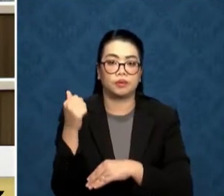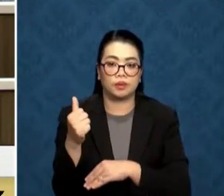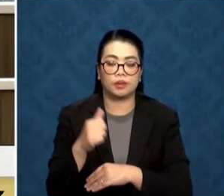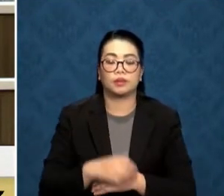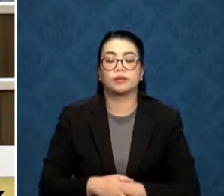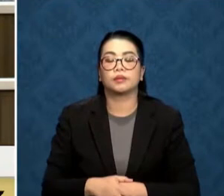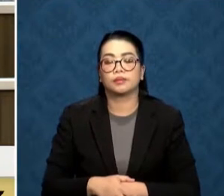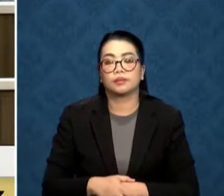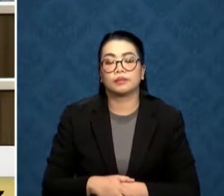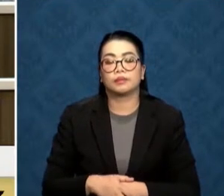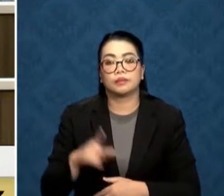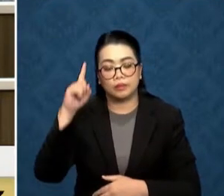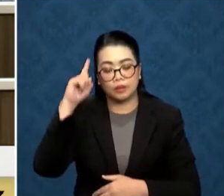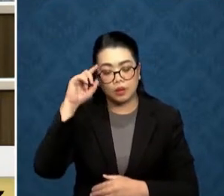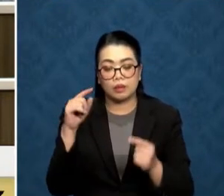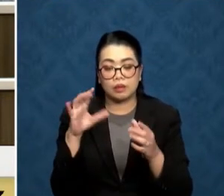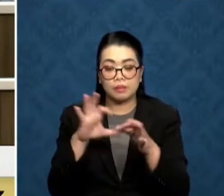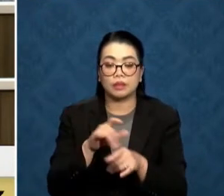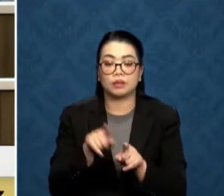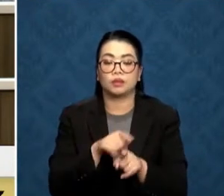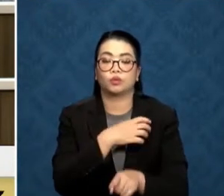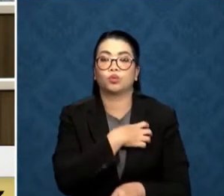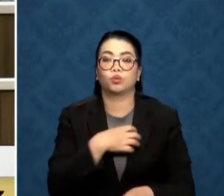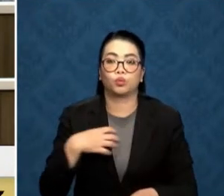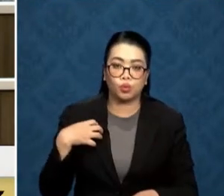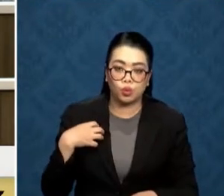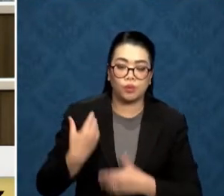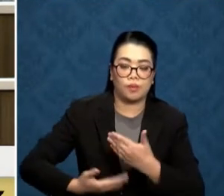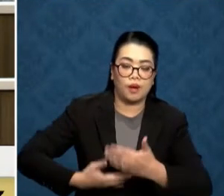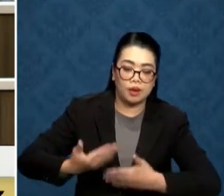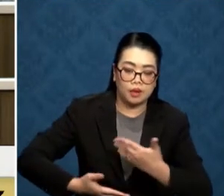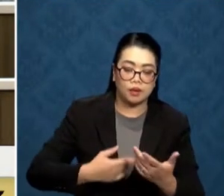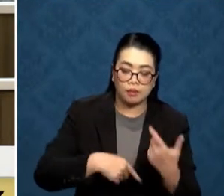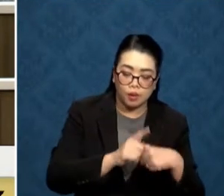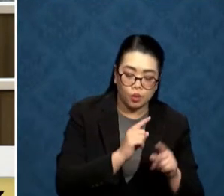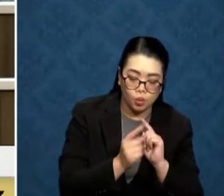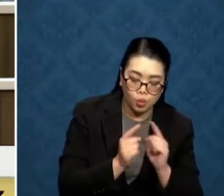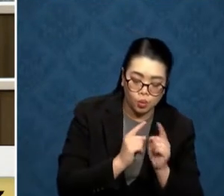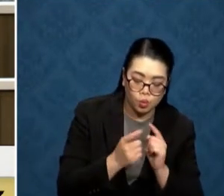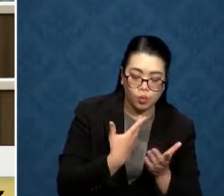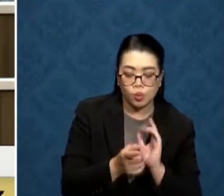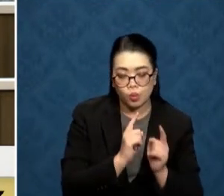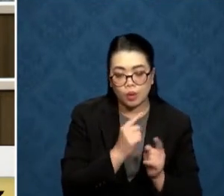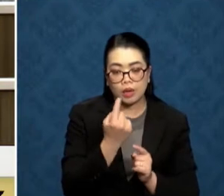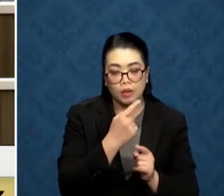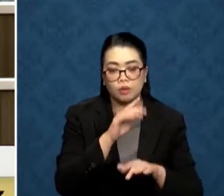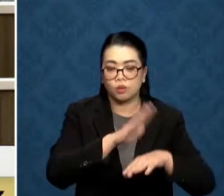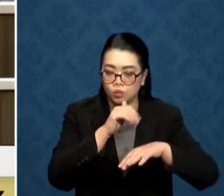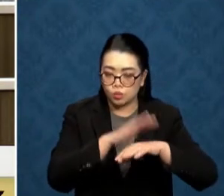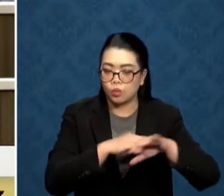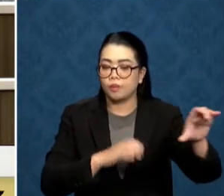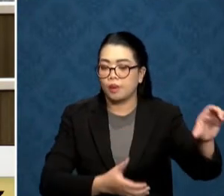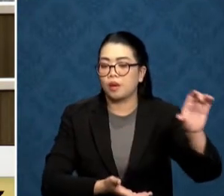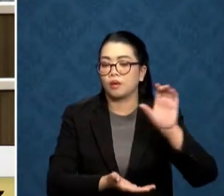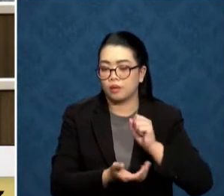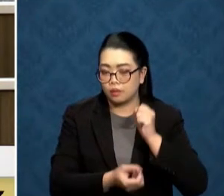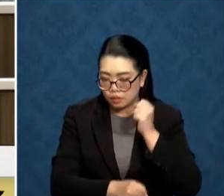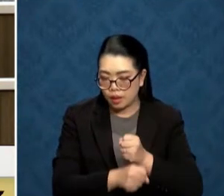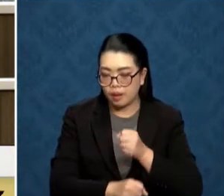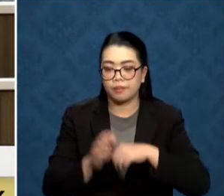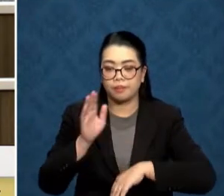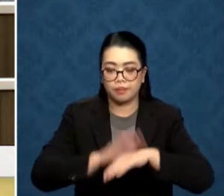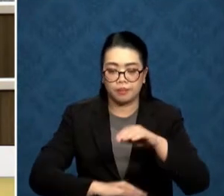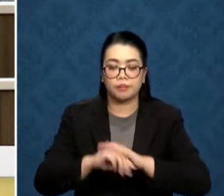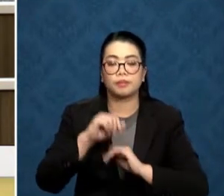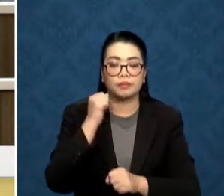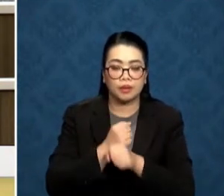รวมถึงการทูดผลิตเชิงลกครับ ทไมใช่แ่ไปเจราจาแรกเปนกแ่พูดคุยเทานั้นครับเราน่จาก